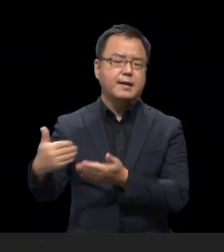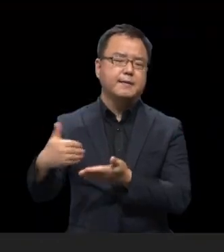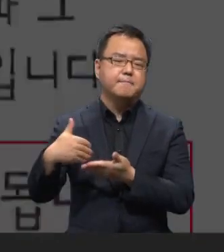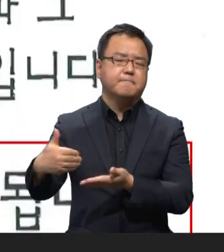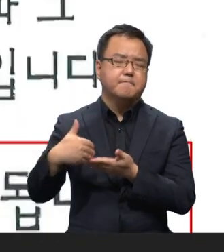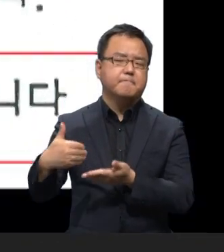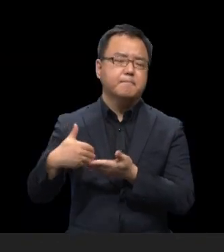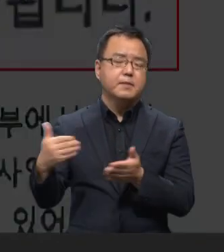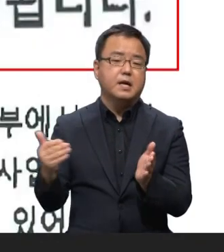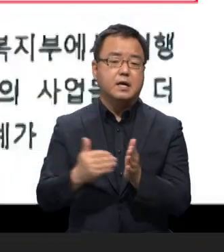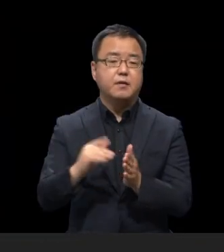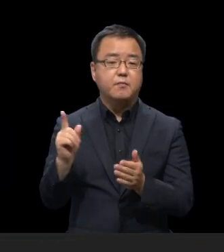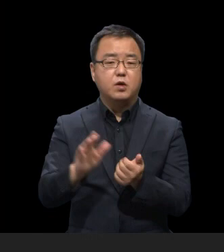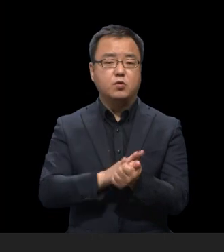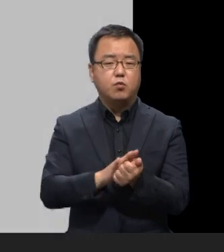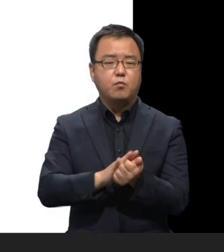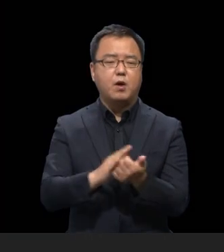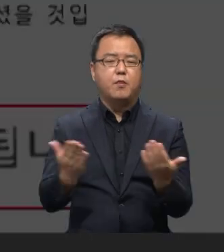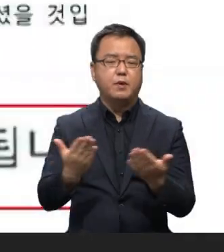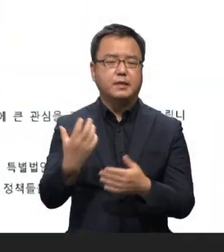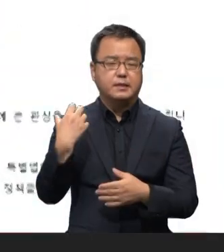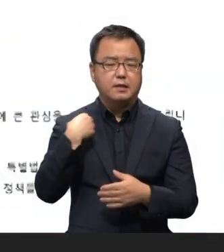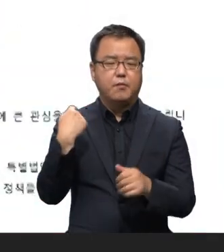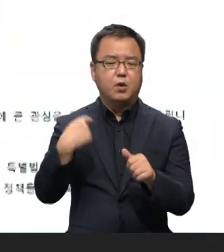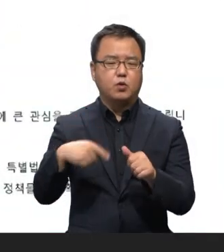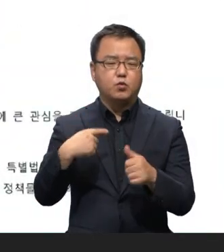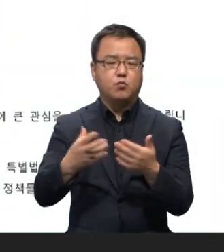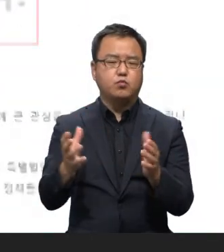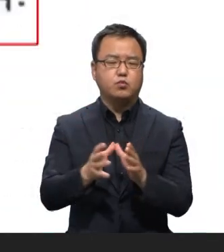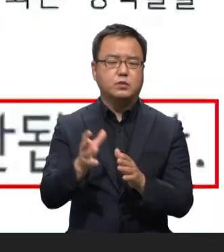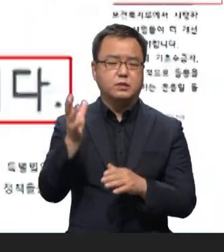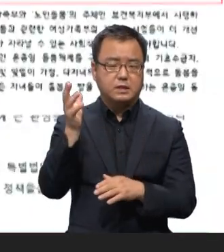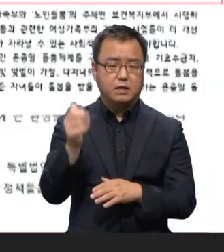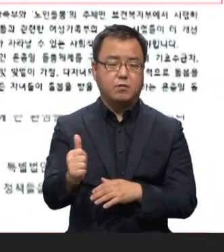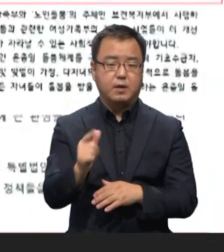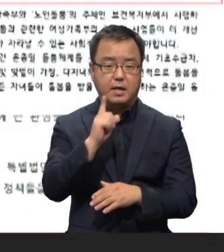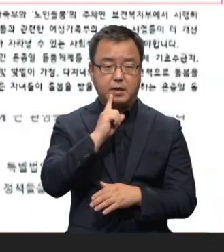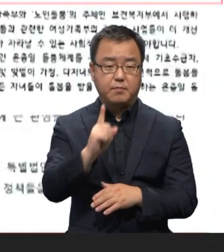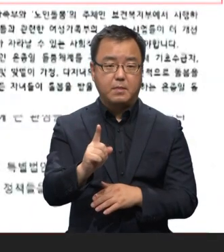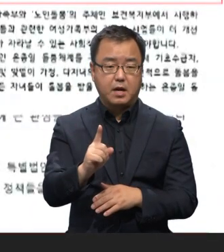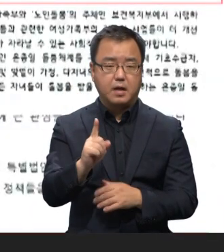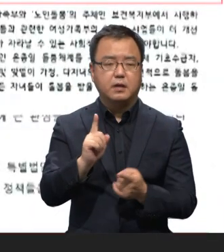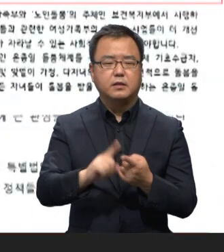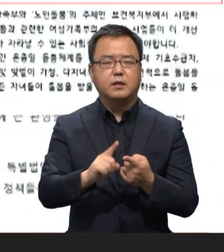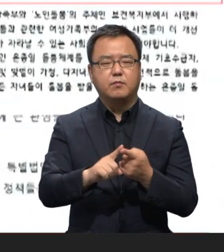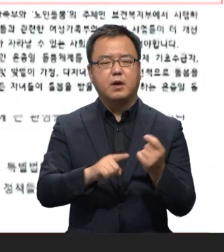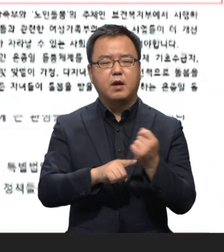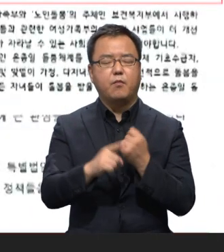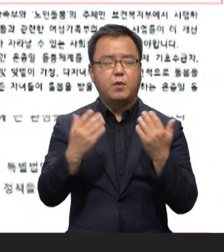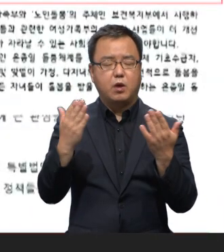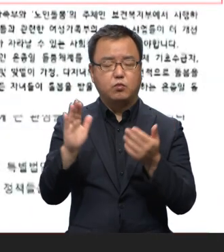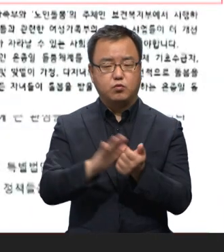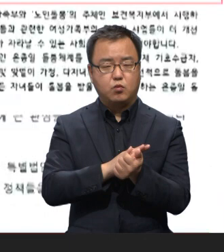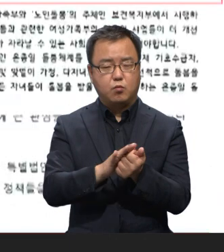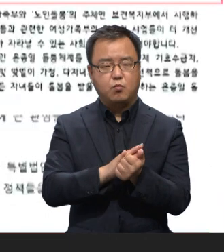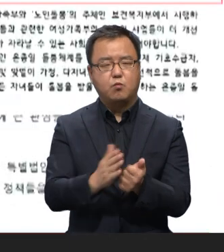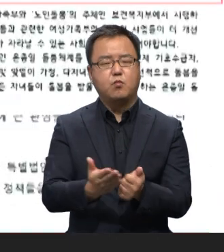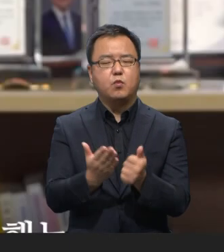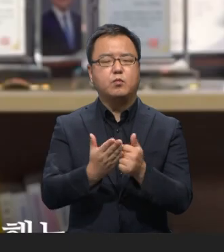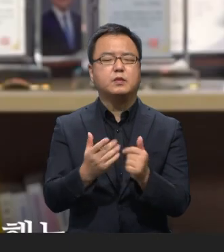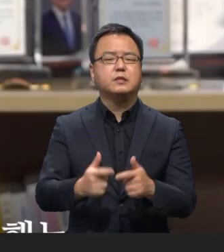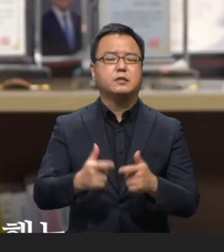법안에 돌봄 업무에 책임자가 교육부장관 으로 되어 있는데 학교 돌봄 업무를 늘리는 걸로 해석한 교사들이 반 다는